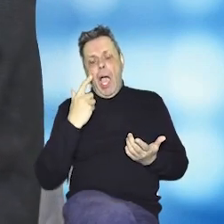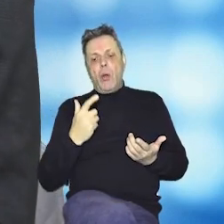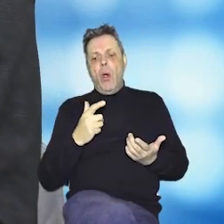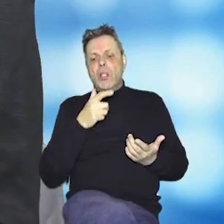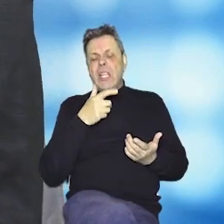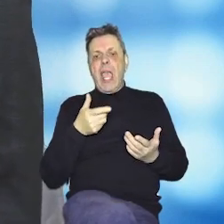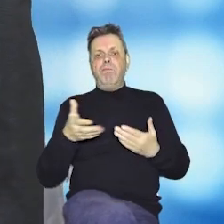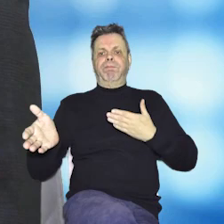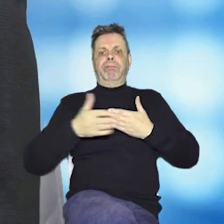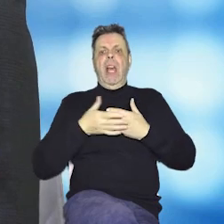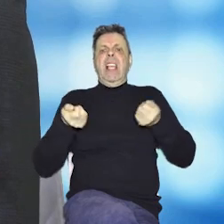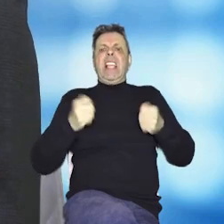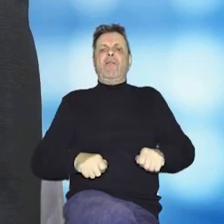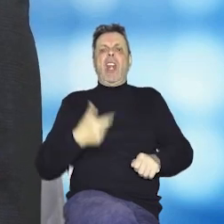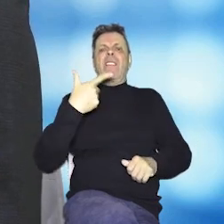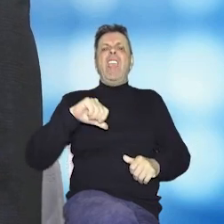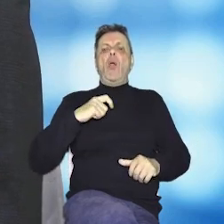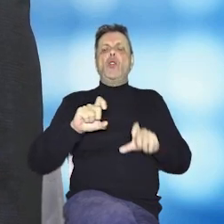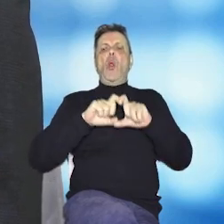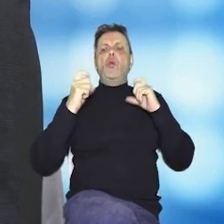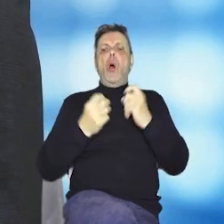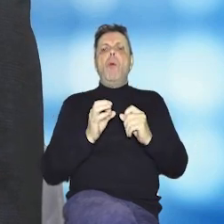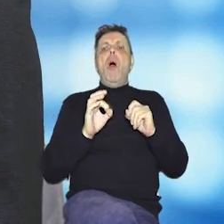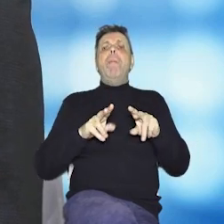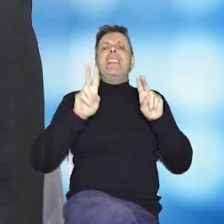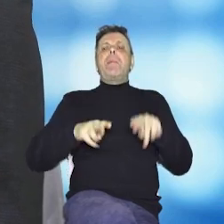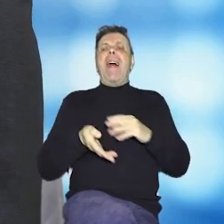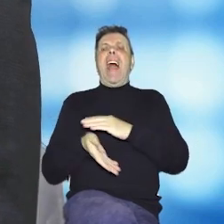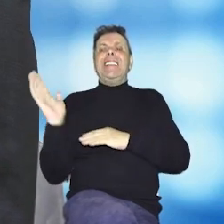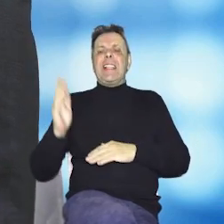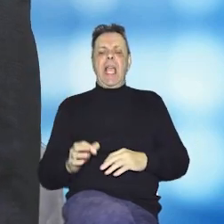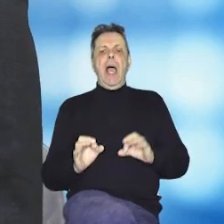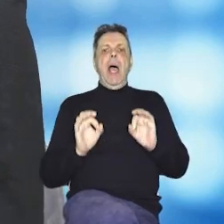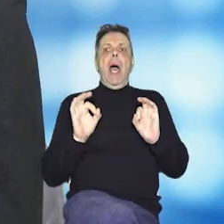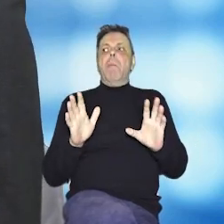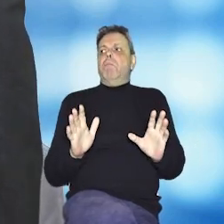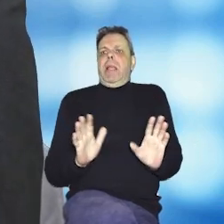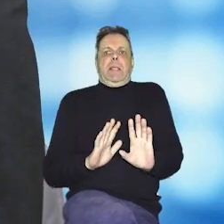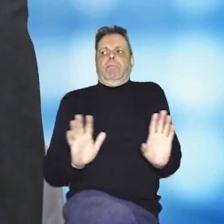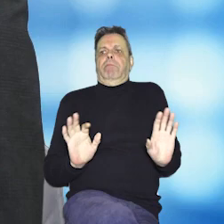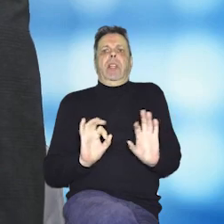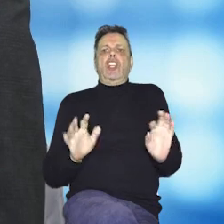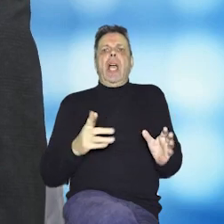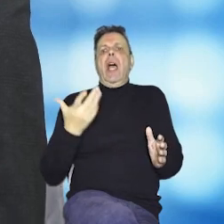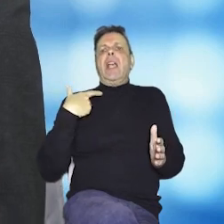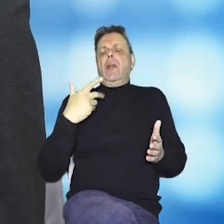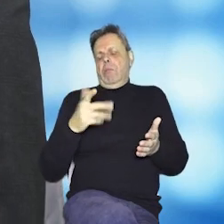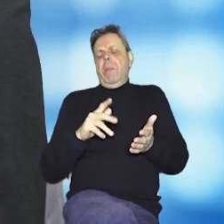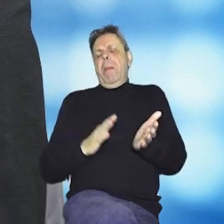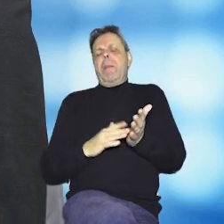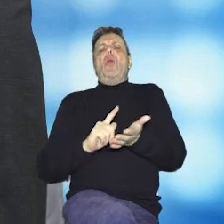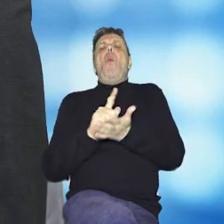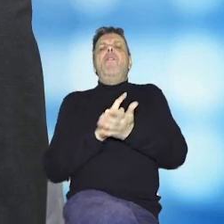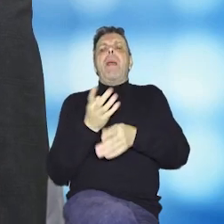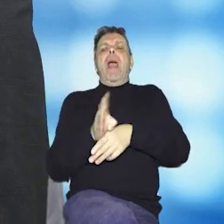ste zatvoreni 2 godine u domu bez prava izlaska, bez ičega, kao što je bilo vrijeme